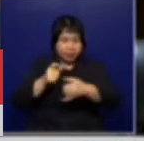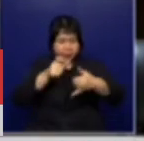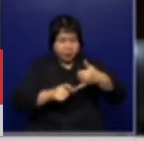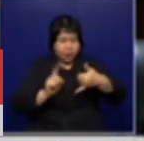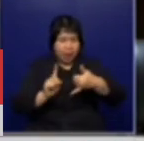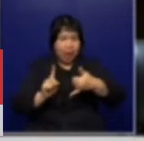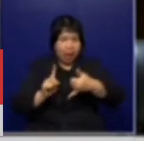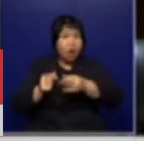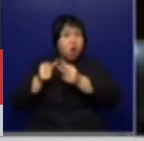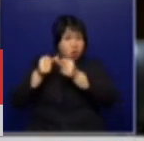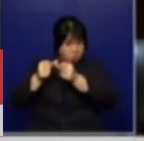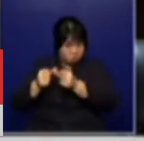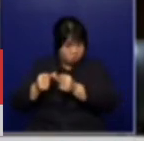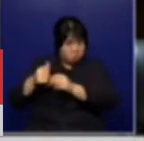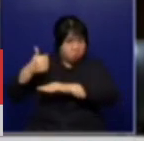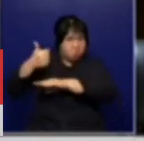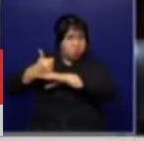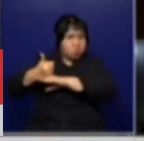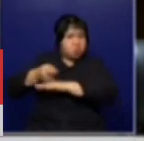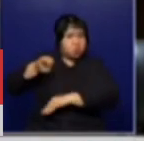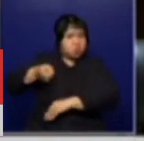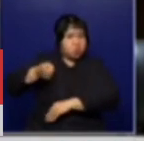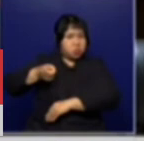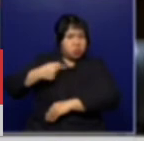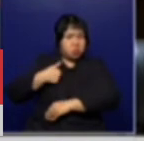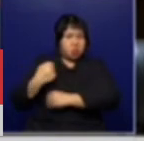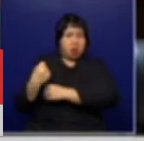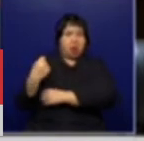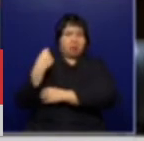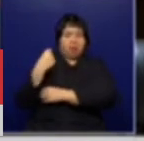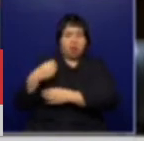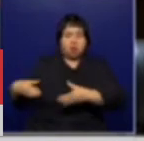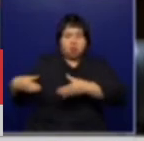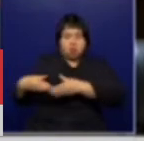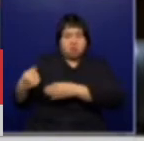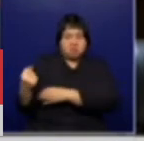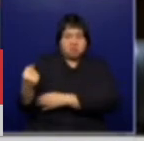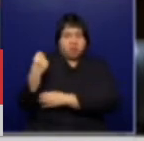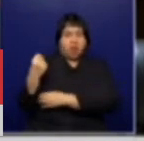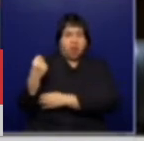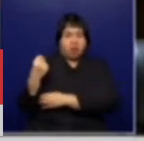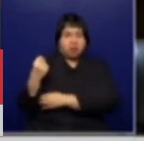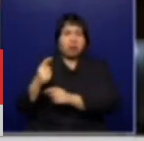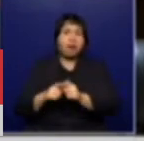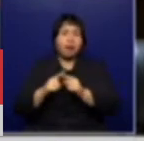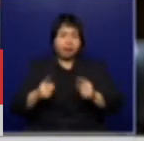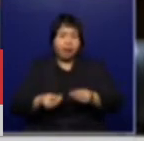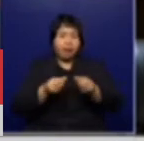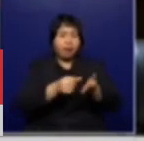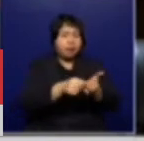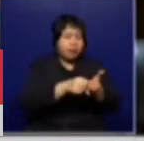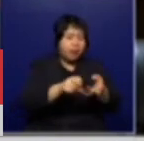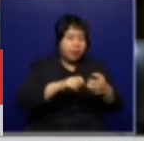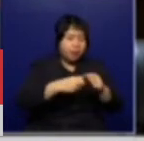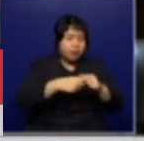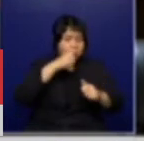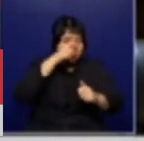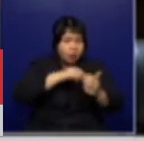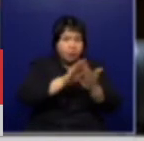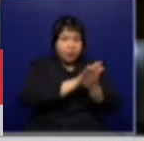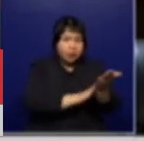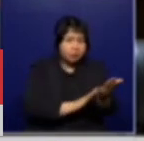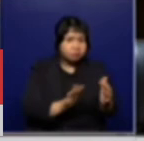อยู่เพื่อรักษาอำนาจของตัวเองและพวกพ้องไม่ได้อยู่เพื่อแก้ปัญหาของประเทศชาติไ